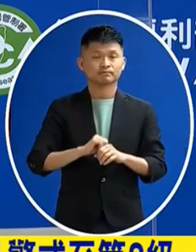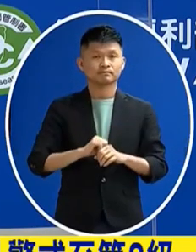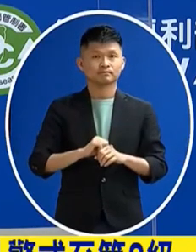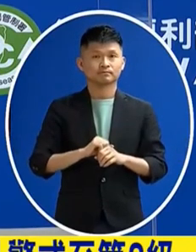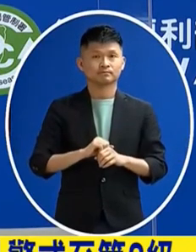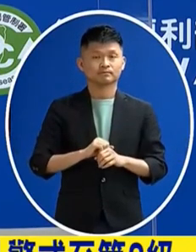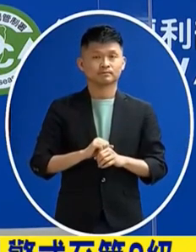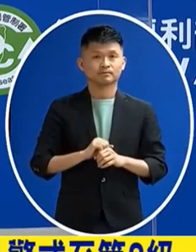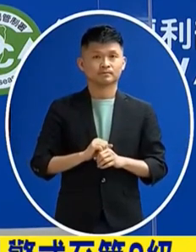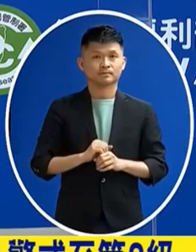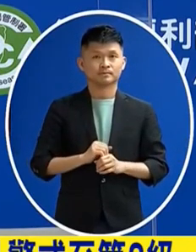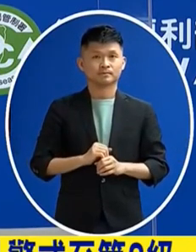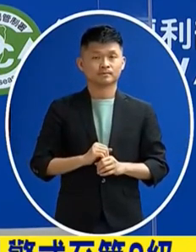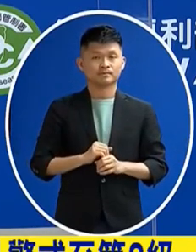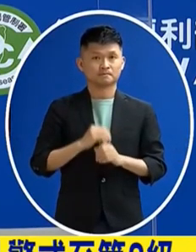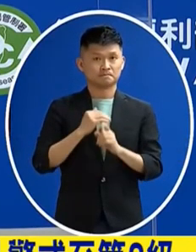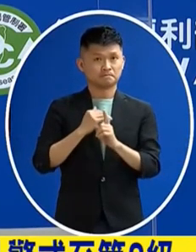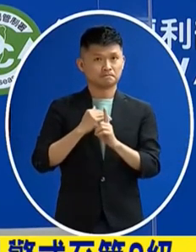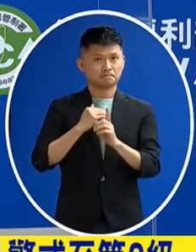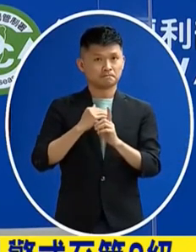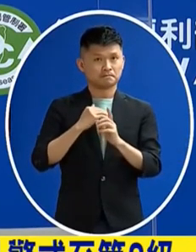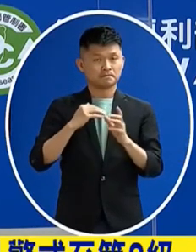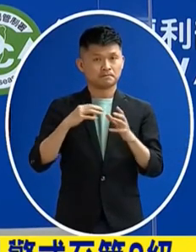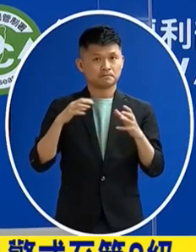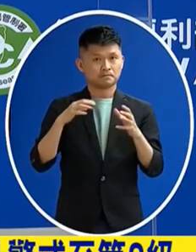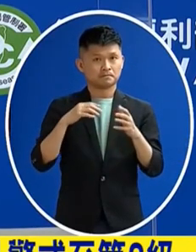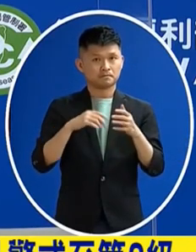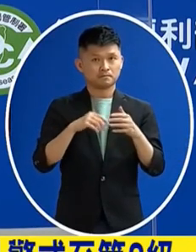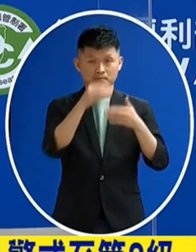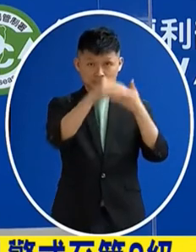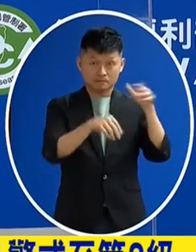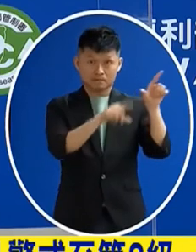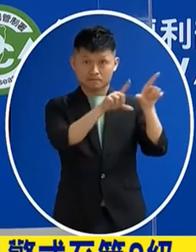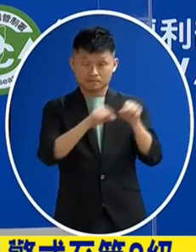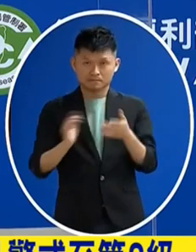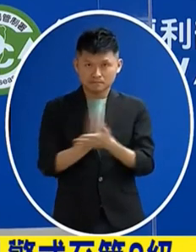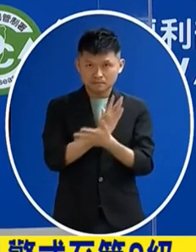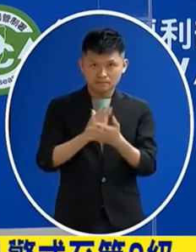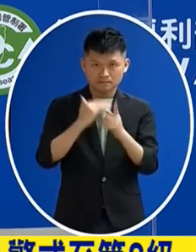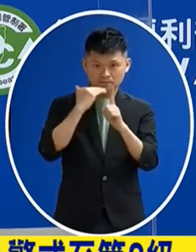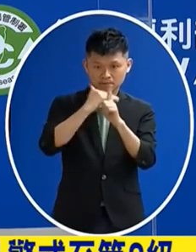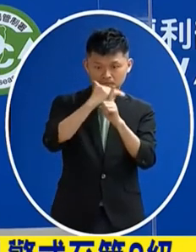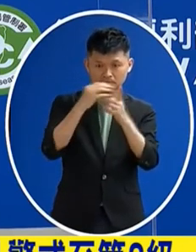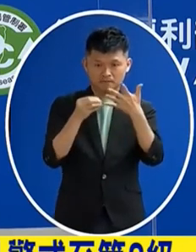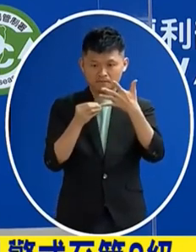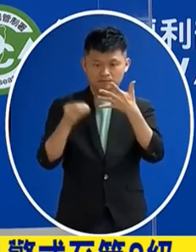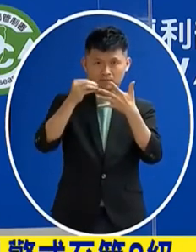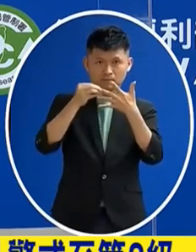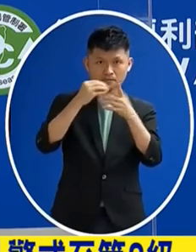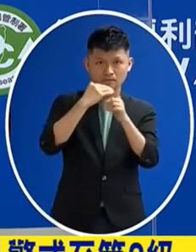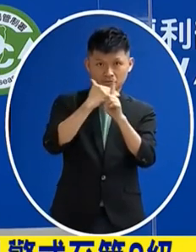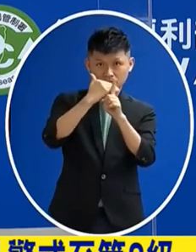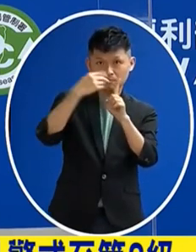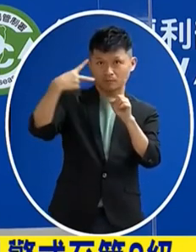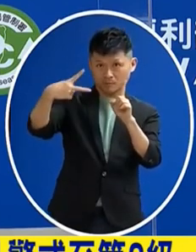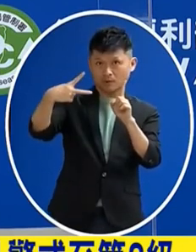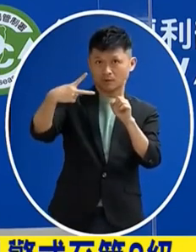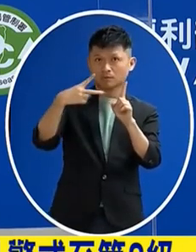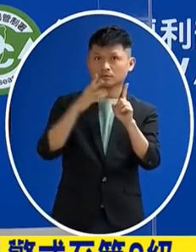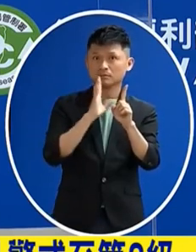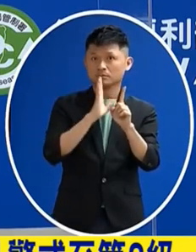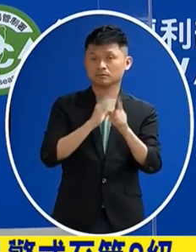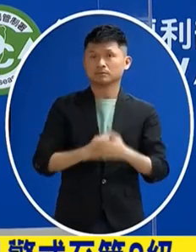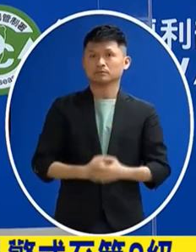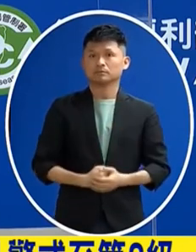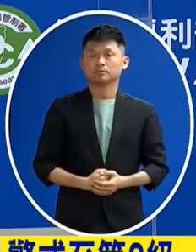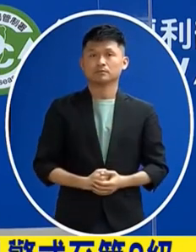这样的一个啊集会的指引哈，就升到第2级啊，第二级。那当